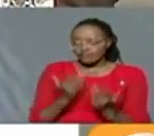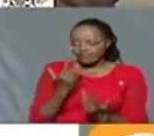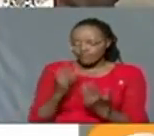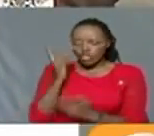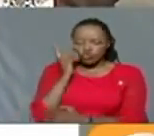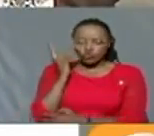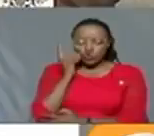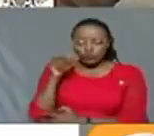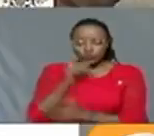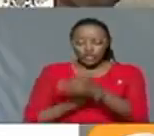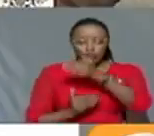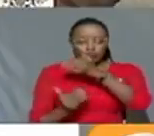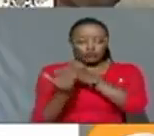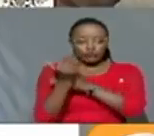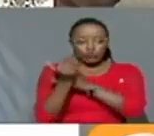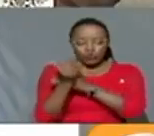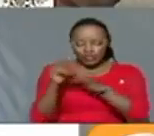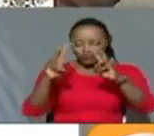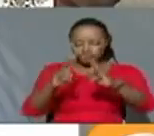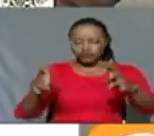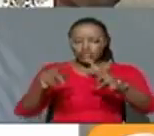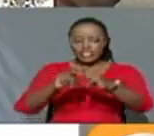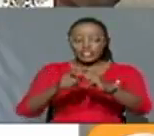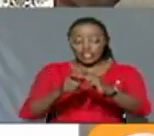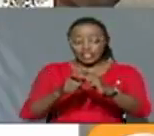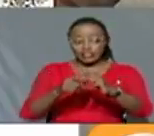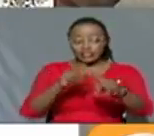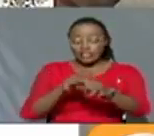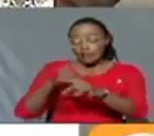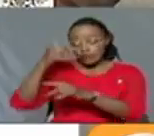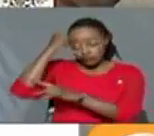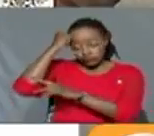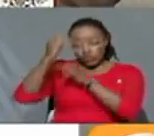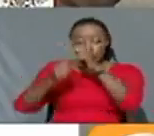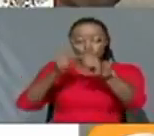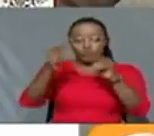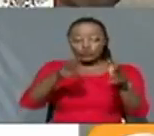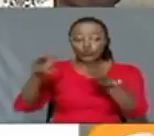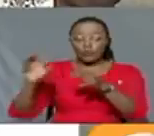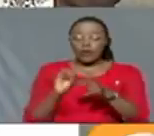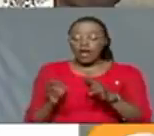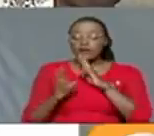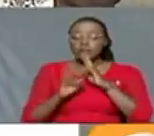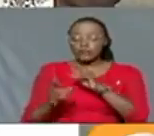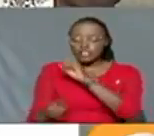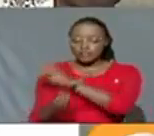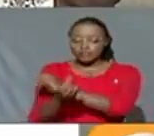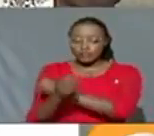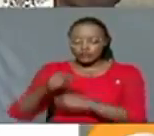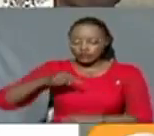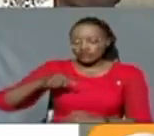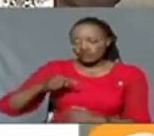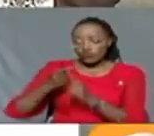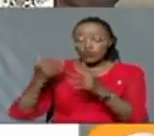isiyoeleweka usiku wa kuamkia. Na uchunguzi wa tukio hilo umeanzishwa huku masomo yakiendelea, kama ripota wetu Maryanne anavyotuarifu